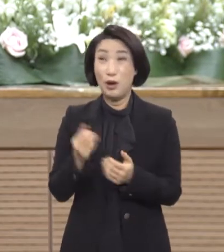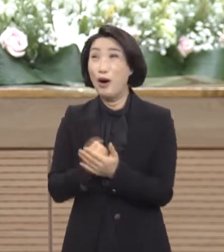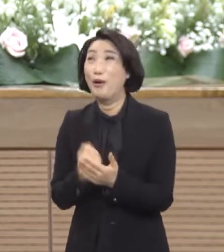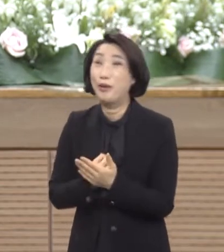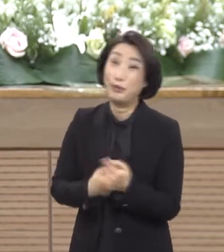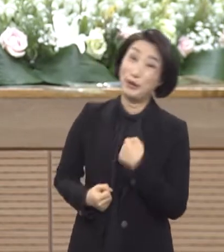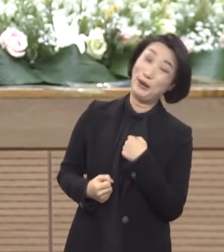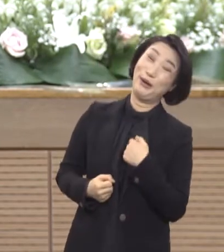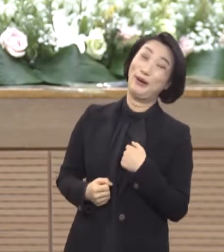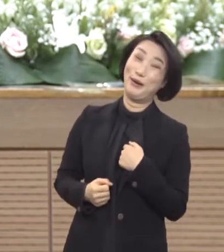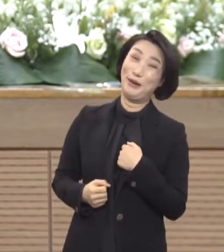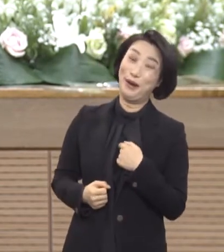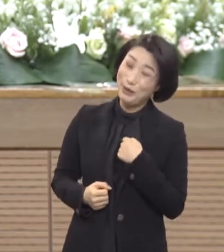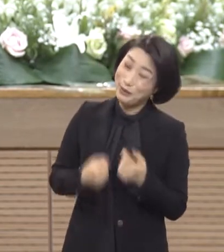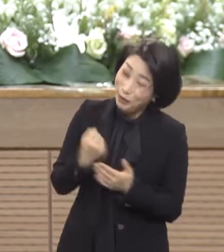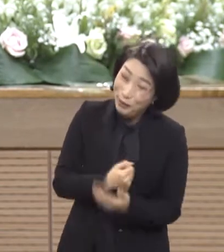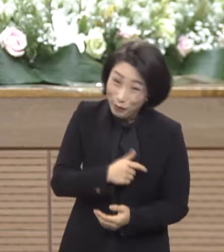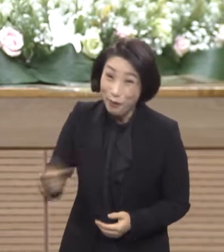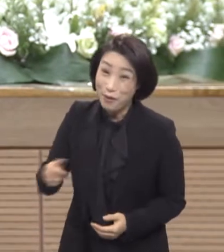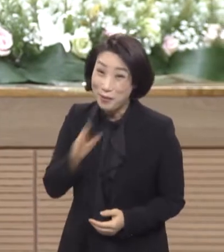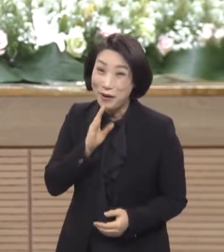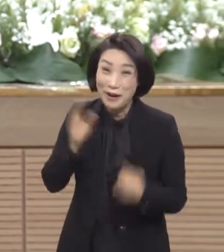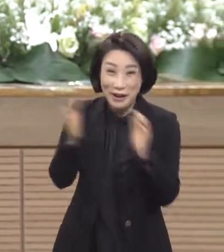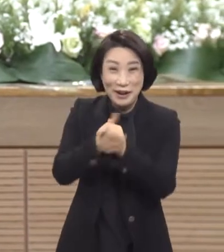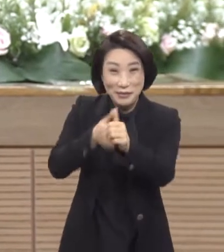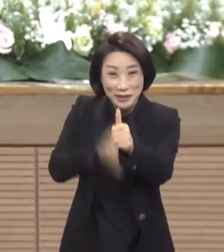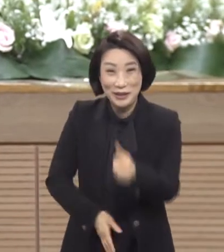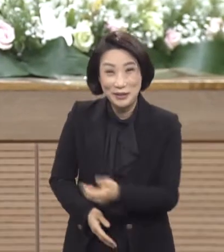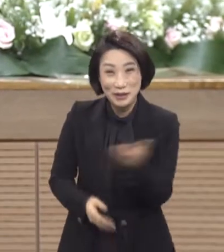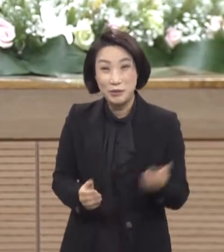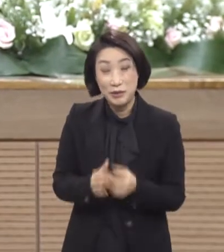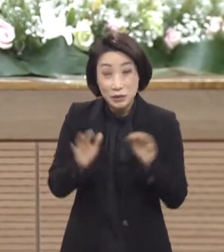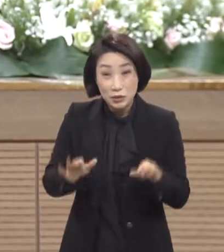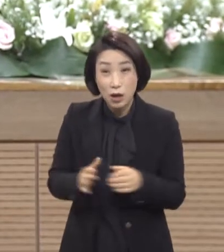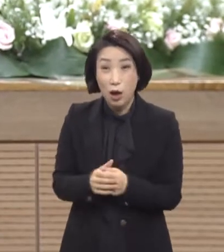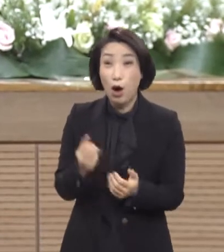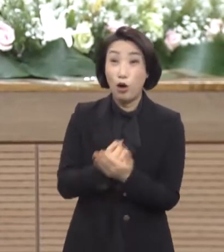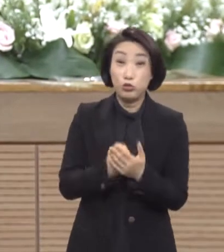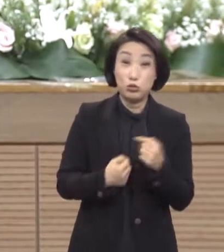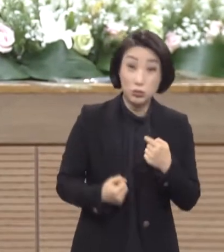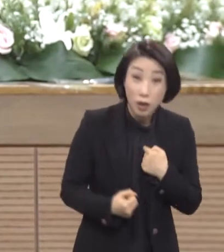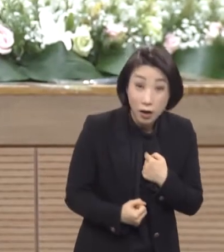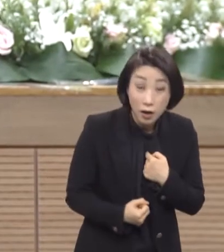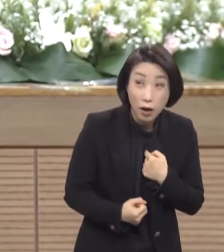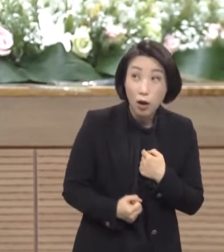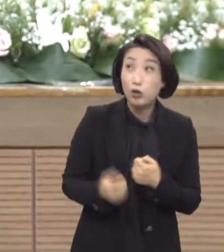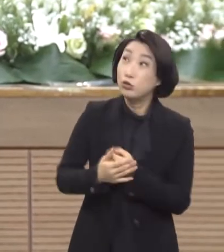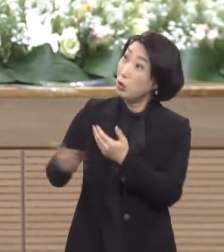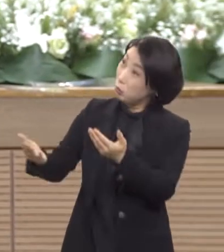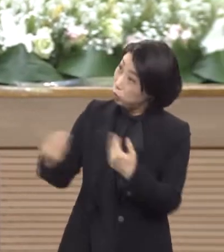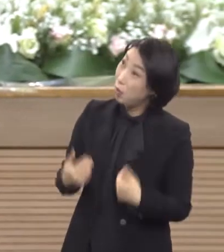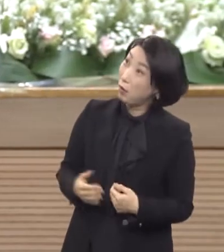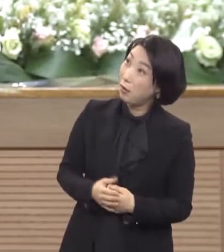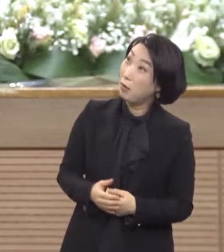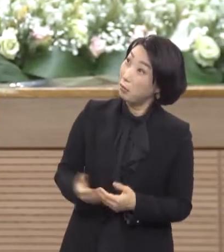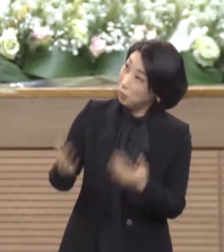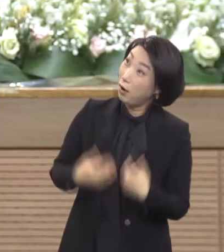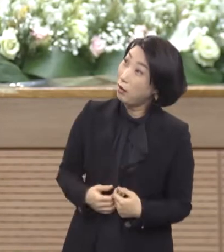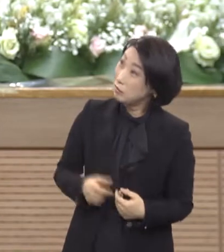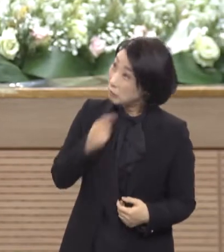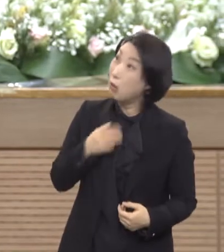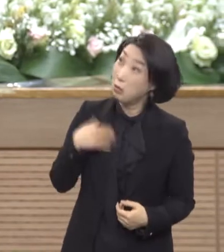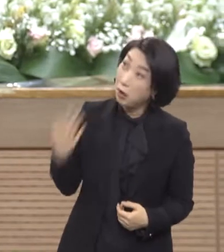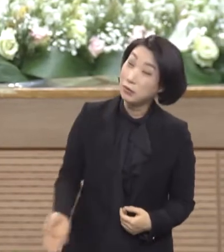아쉬운단 말이야 우리가. 아멘 합시다. 아멘. 근데 아쉬운 자가 은혜 줄 테면 주고 말 테면